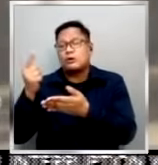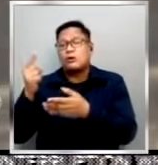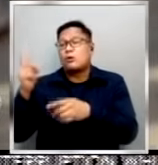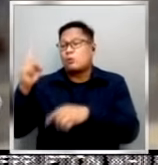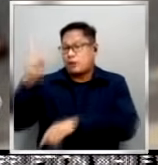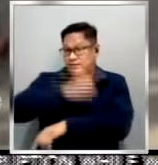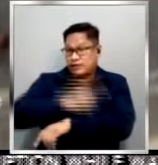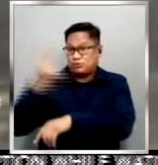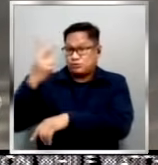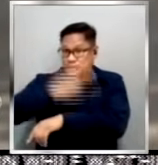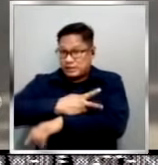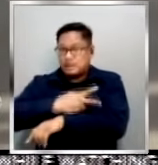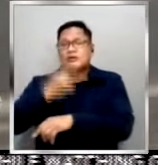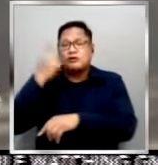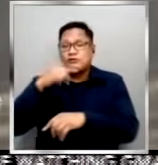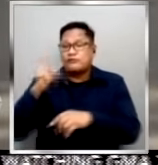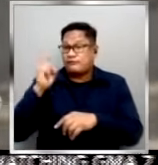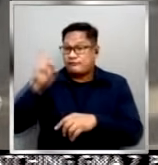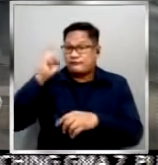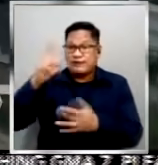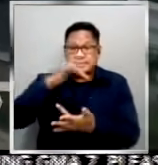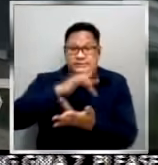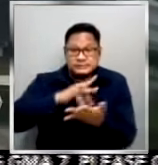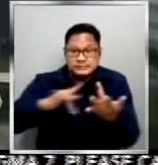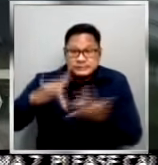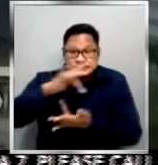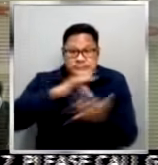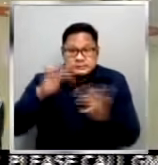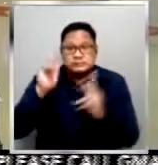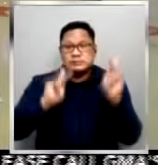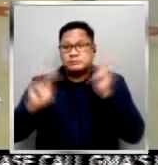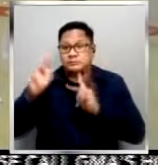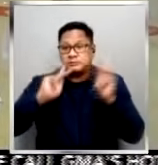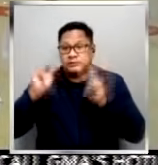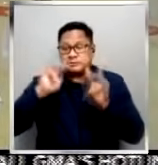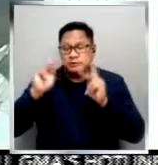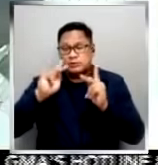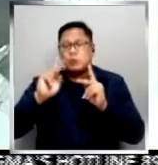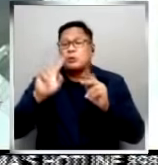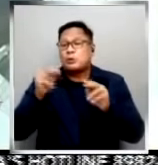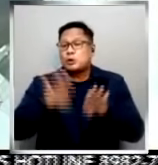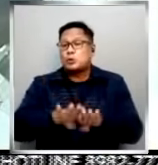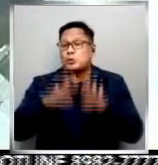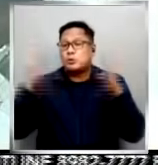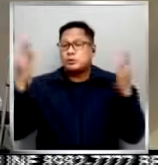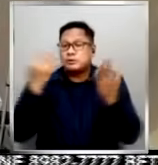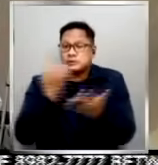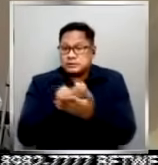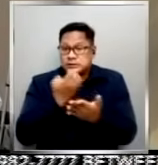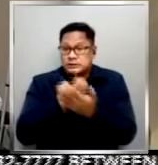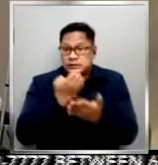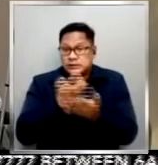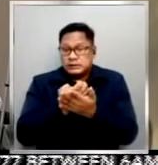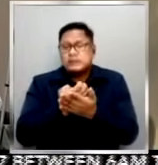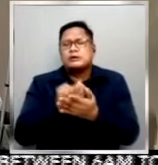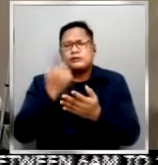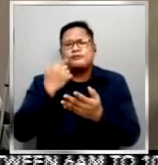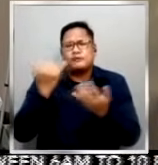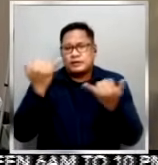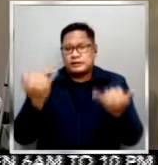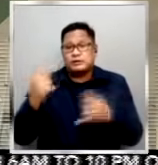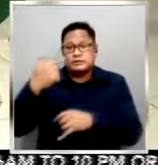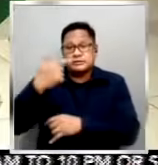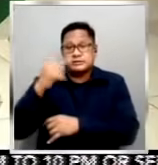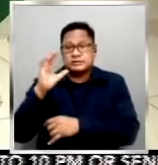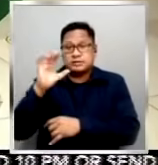o paggalaw ng mga tao simula ng unti-unting buksan ng ekonomiya sa gitna ng general community quarantine. Pangamba ng